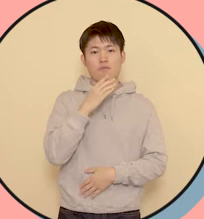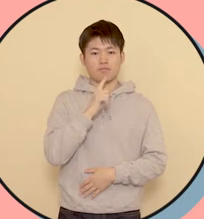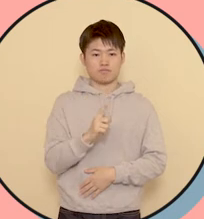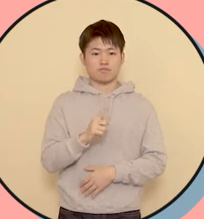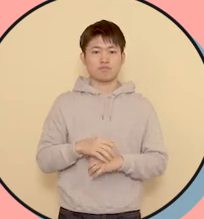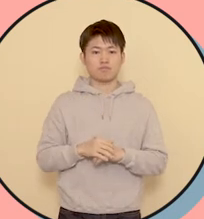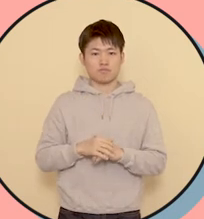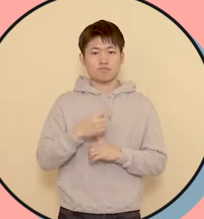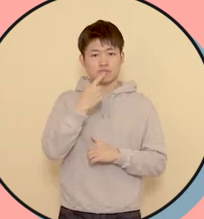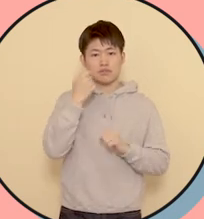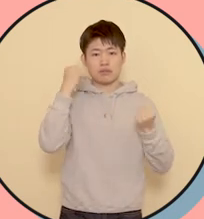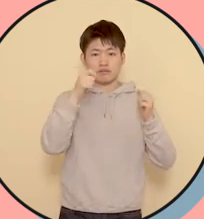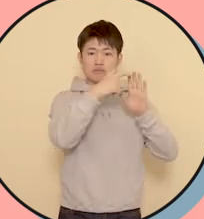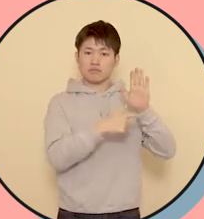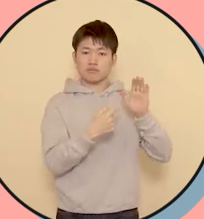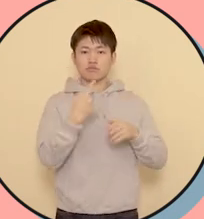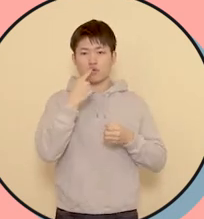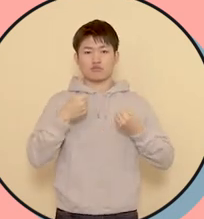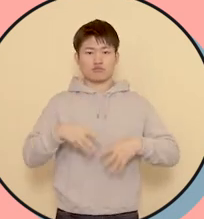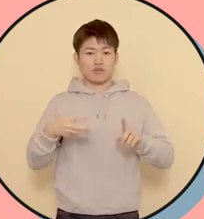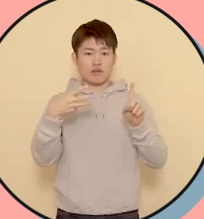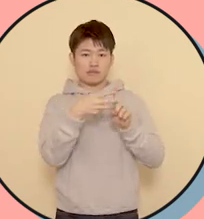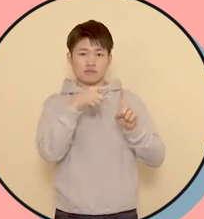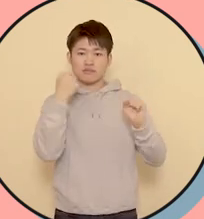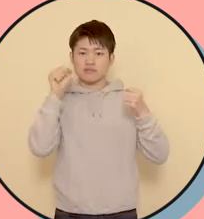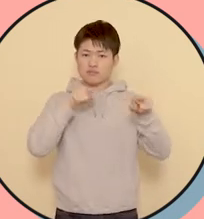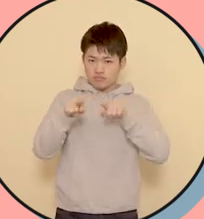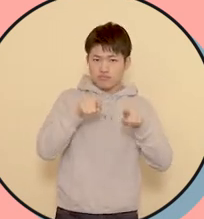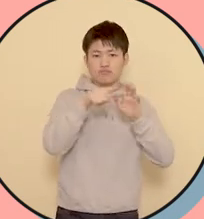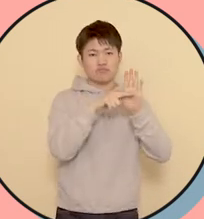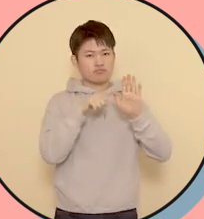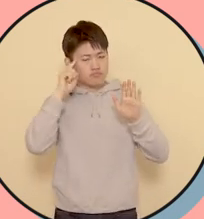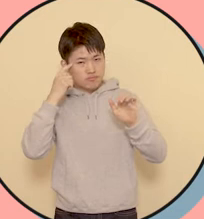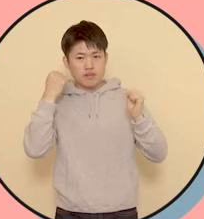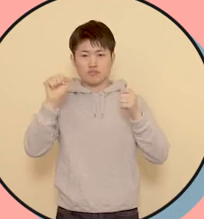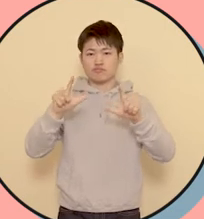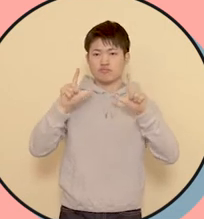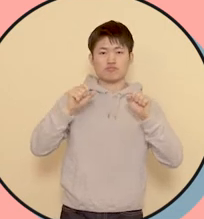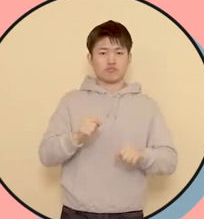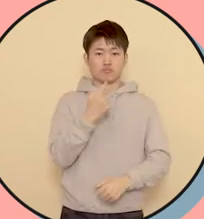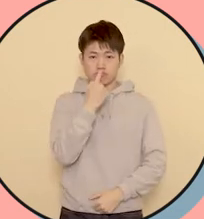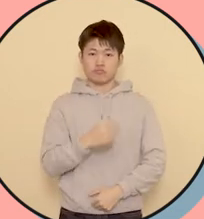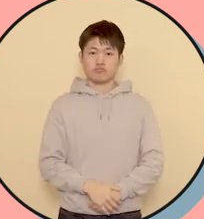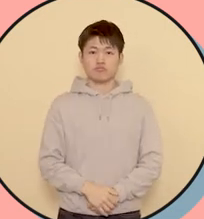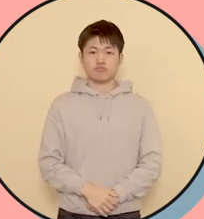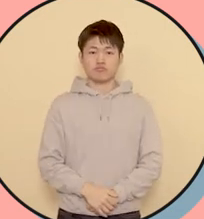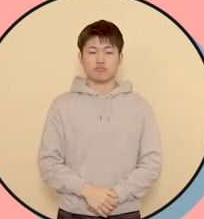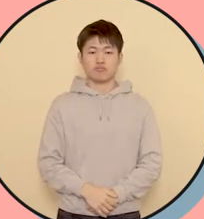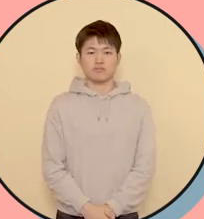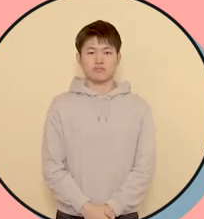。僕はこの僕が生まれた日の演出と、まあ、構成と出演を、し